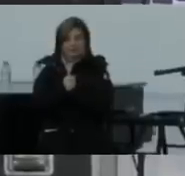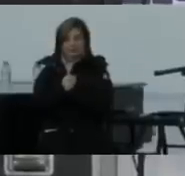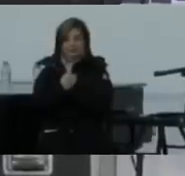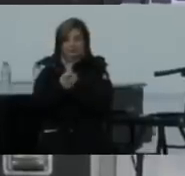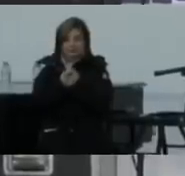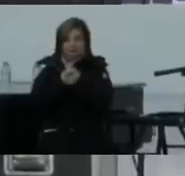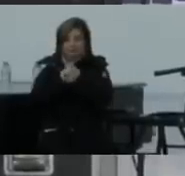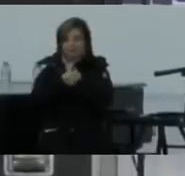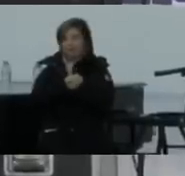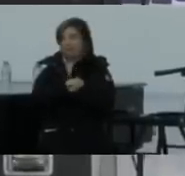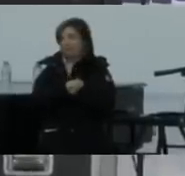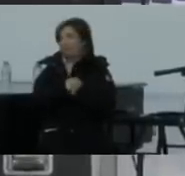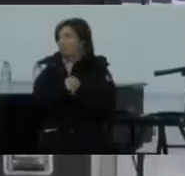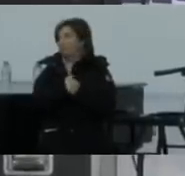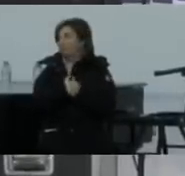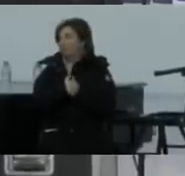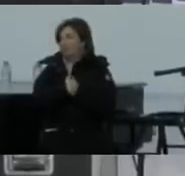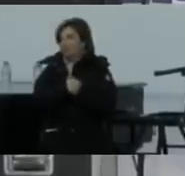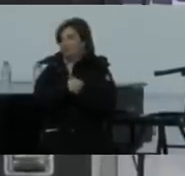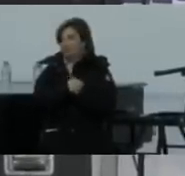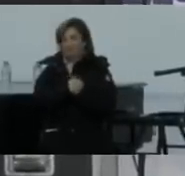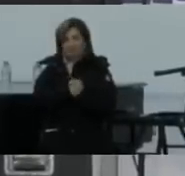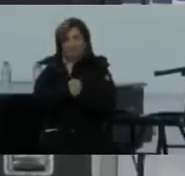ce la faccio, è gli anni ragazzi,